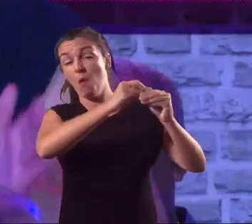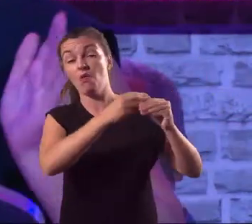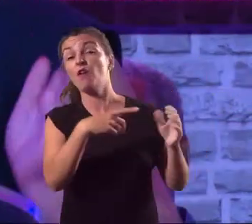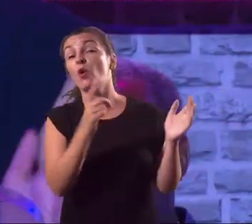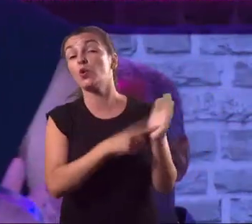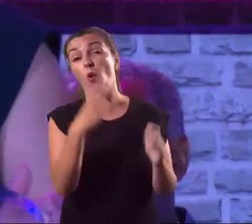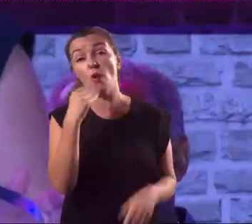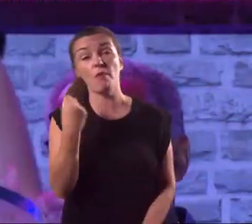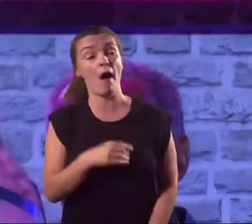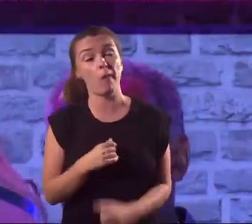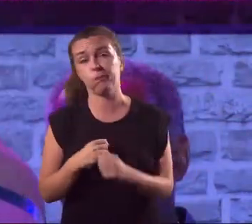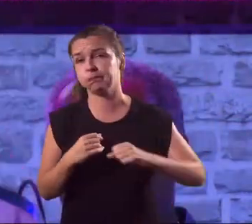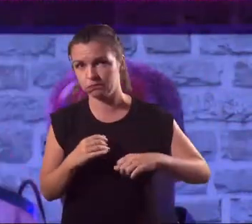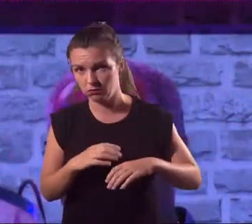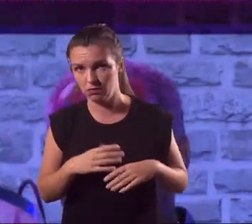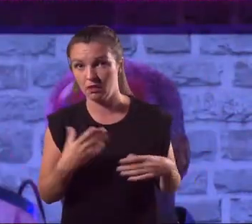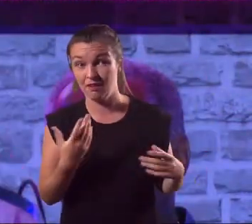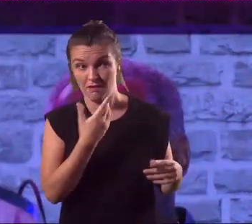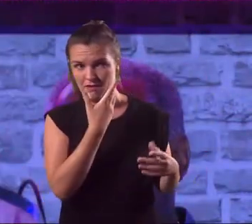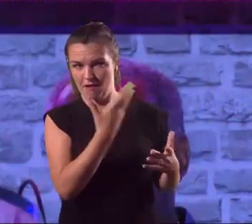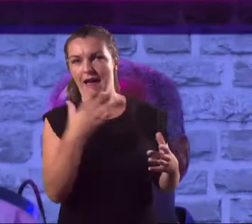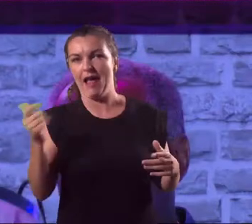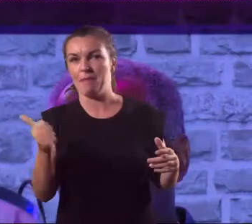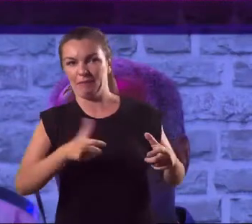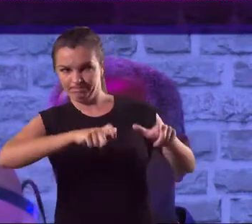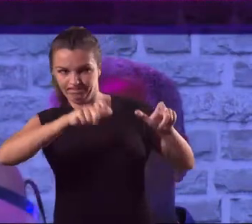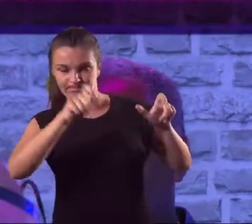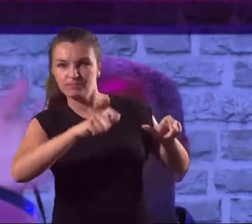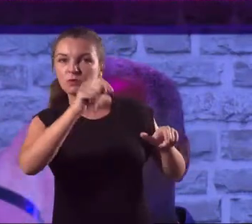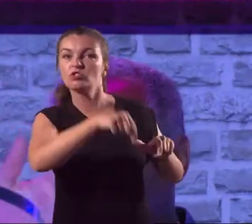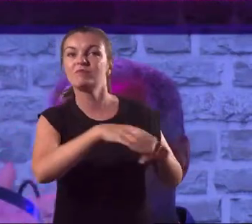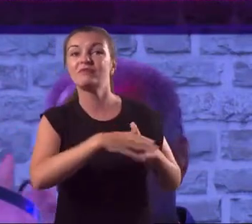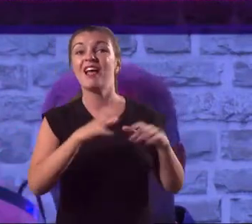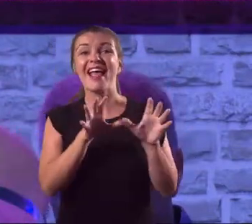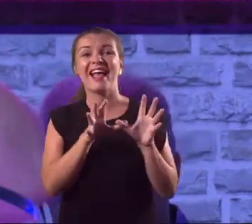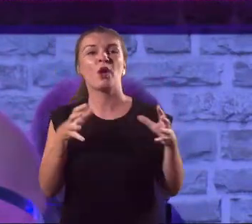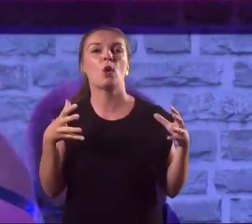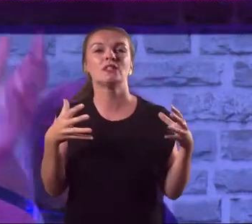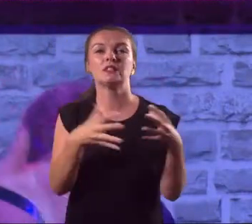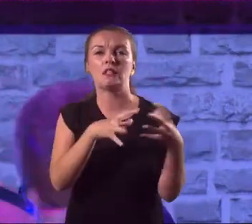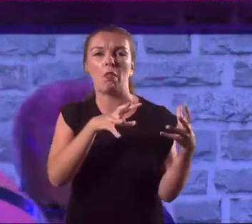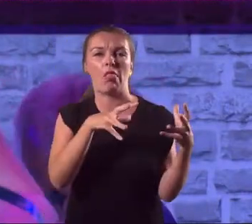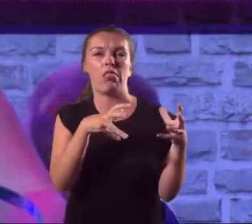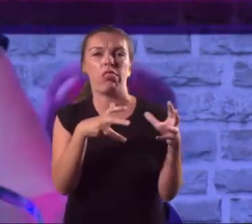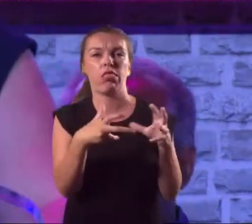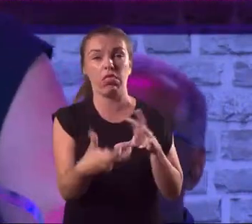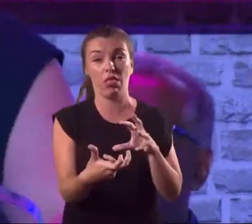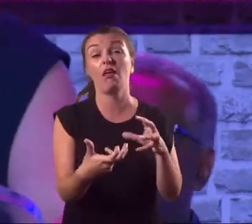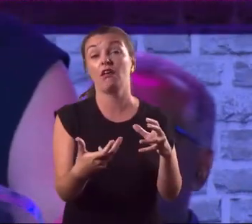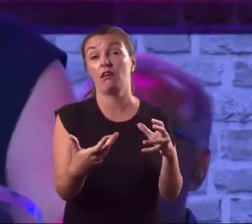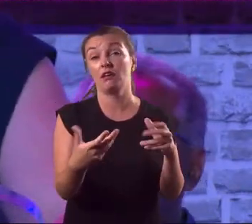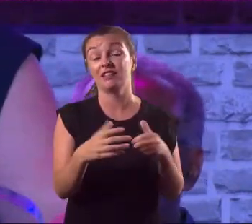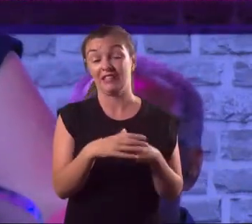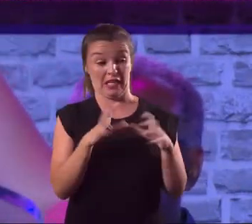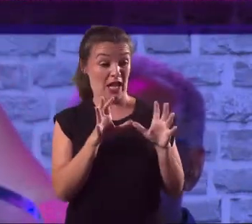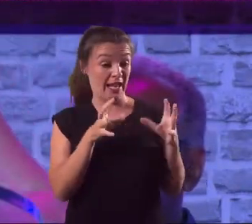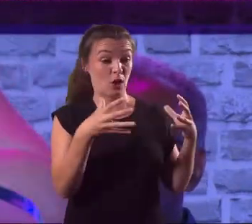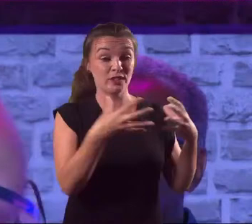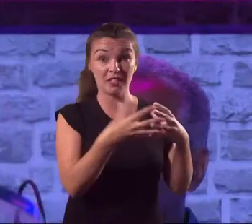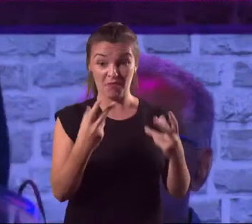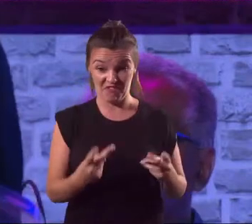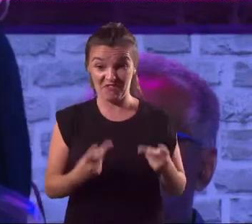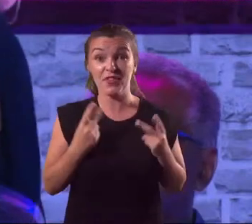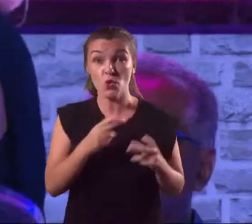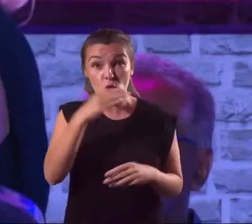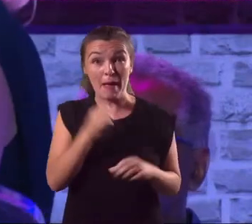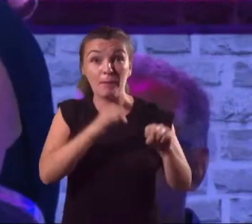droits humains et mettent fin, et là aussi, pourrissent les écosystèmes, et notamment le seul écosystème compatible avec la vie humaine.